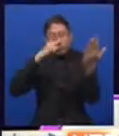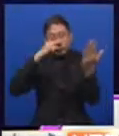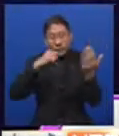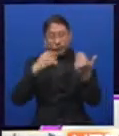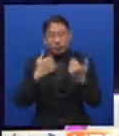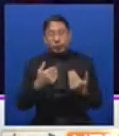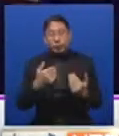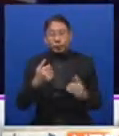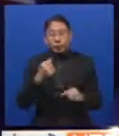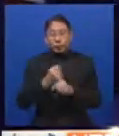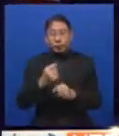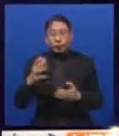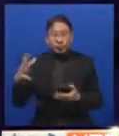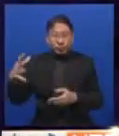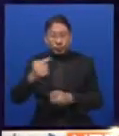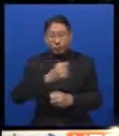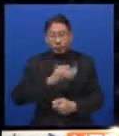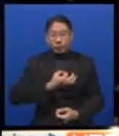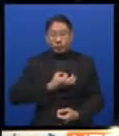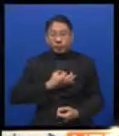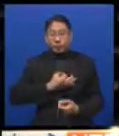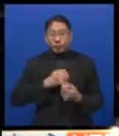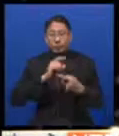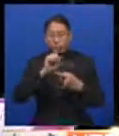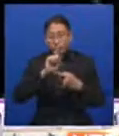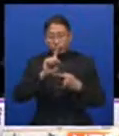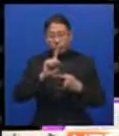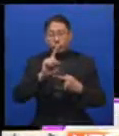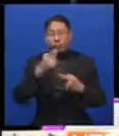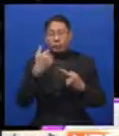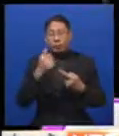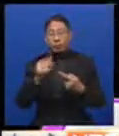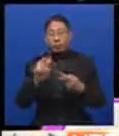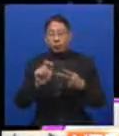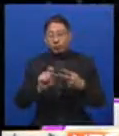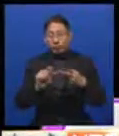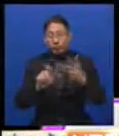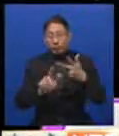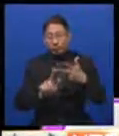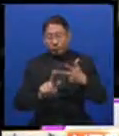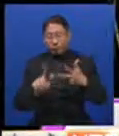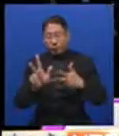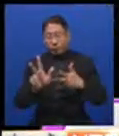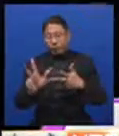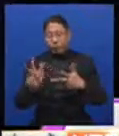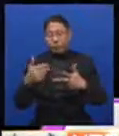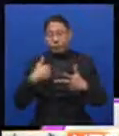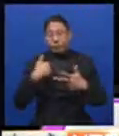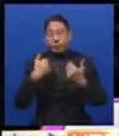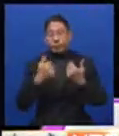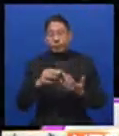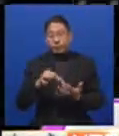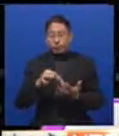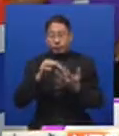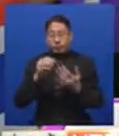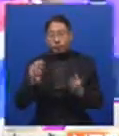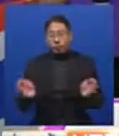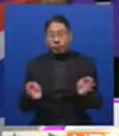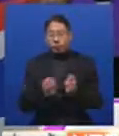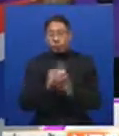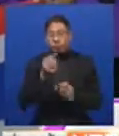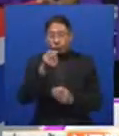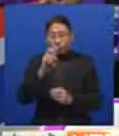นักเรียนไทยสามารถคว้ารางวัล 1เหรียญทองศิริเร้นเงิน 3เหรียญทองแดงและรางวัลพิเศษอีก 4รางวัลรวมทั้งหมด